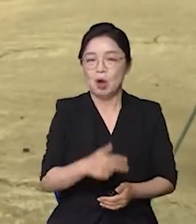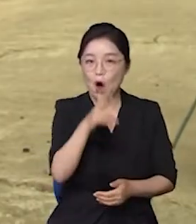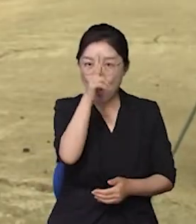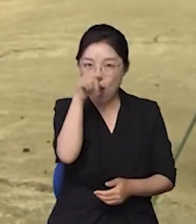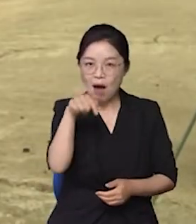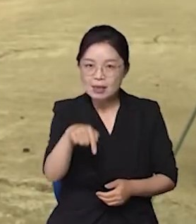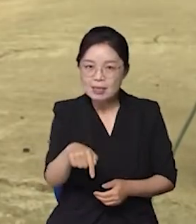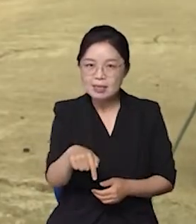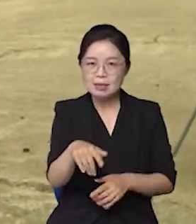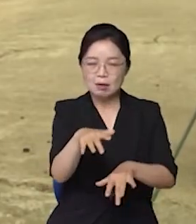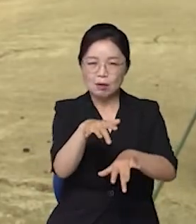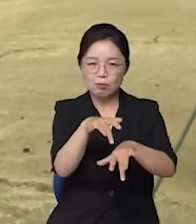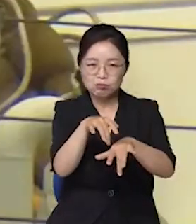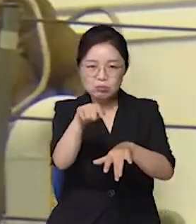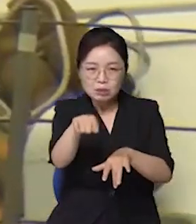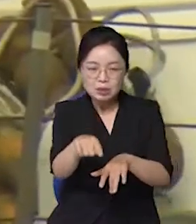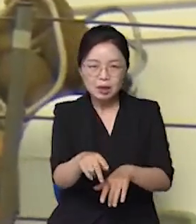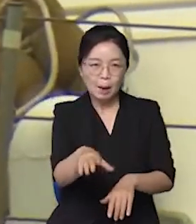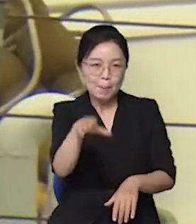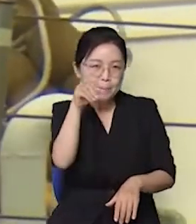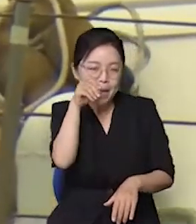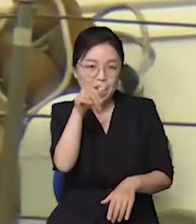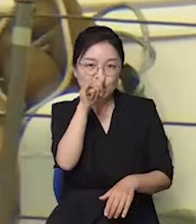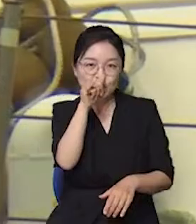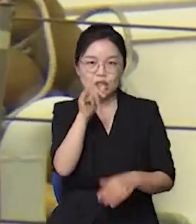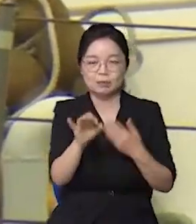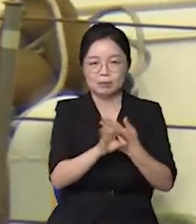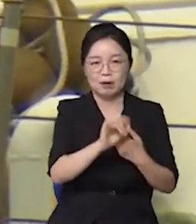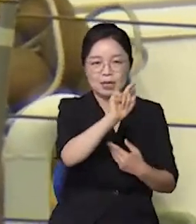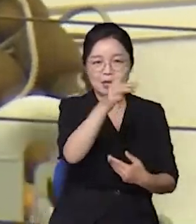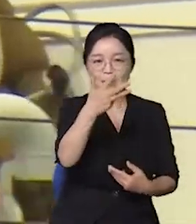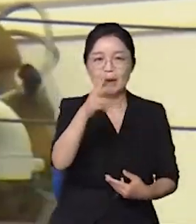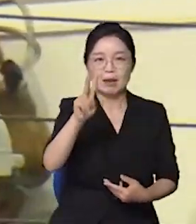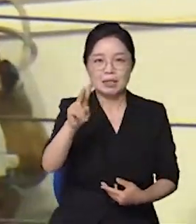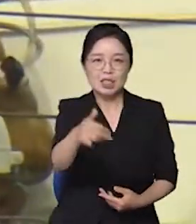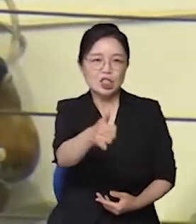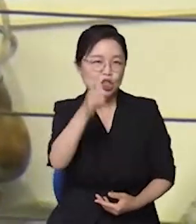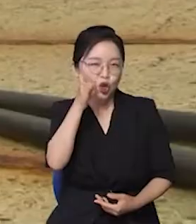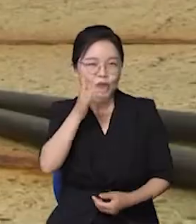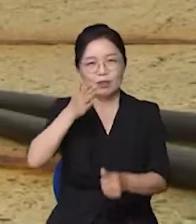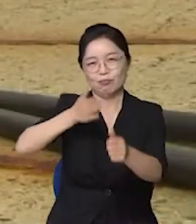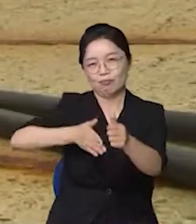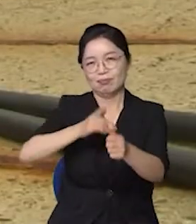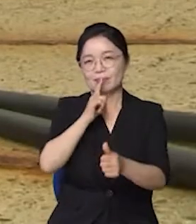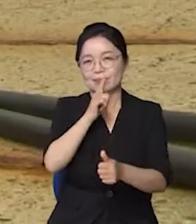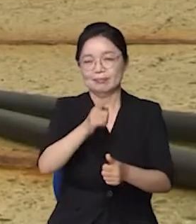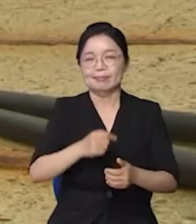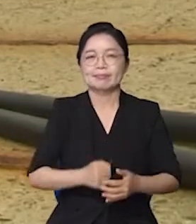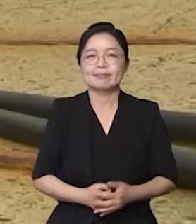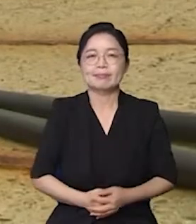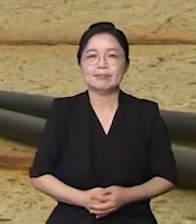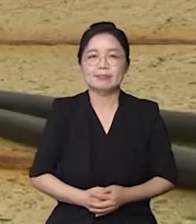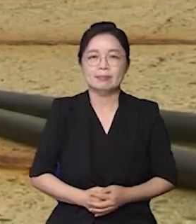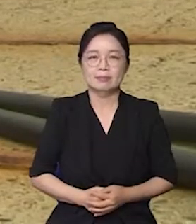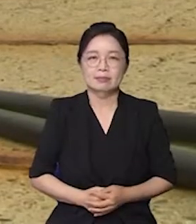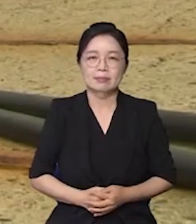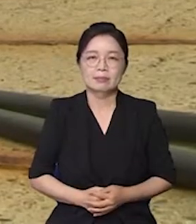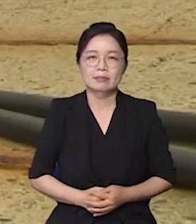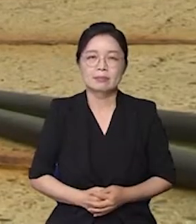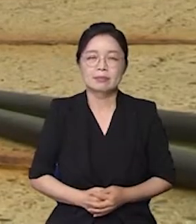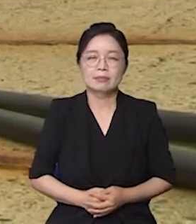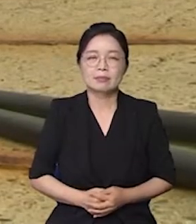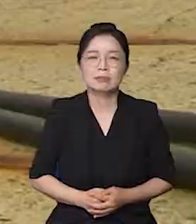가족의 행적을 알 경우 경찰 민원센터 182로 신고해달라고 거듭 당부했습니다. KBC